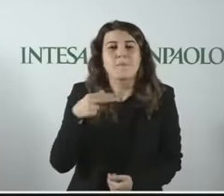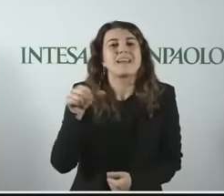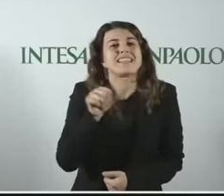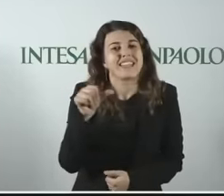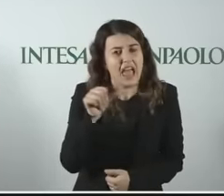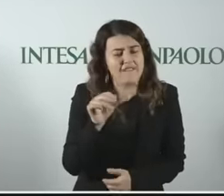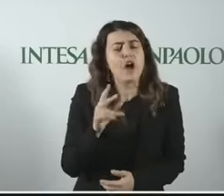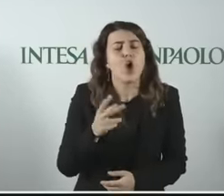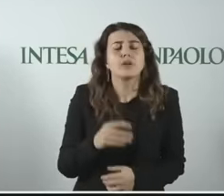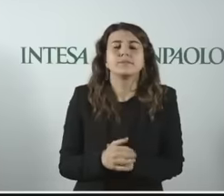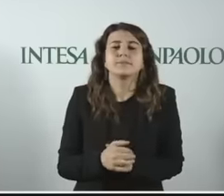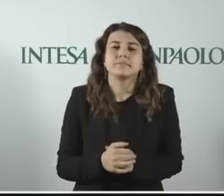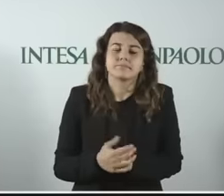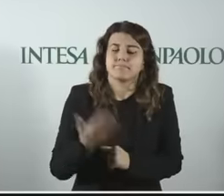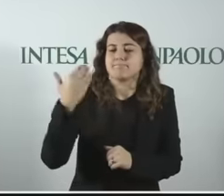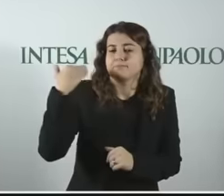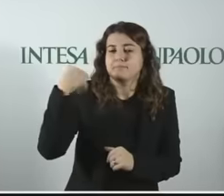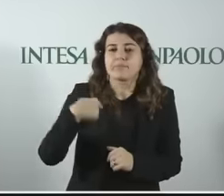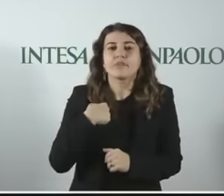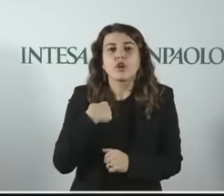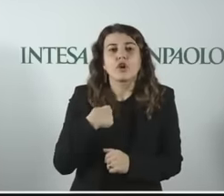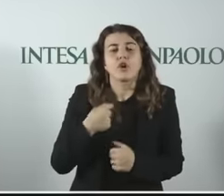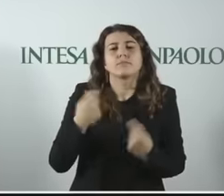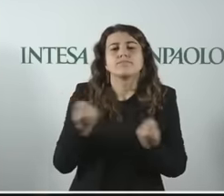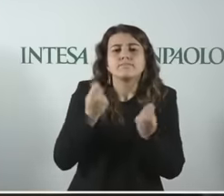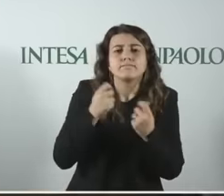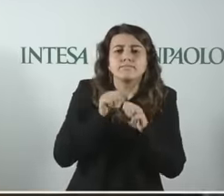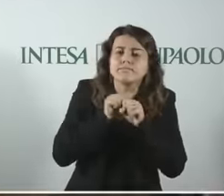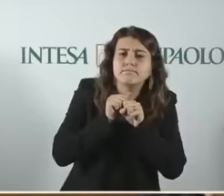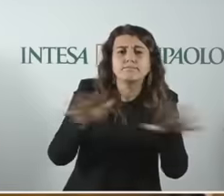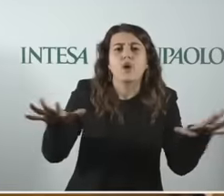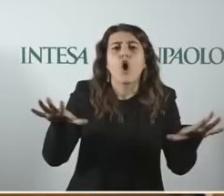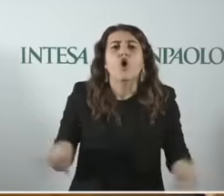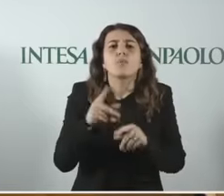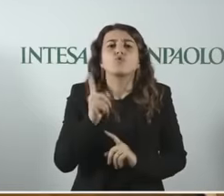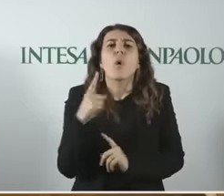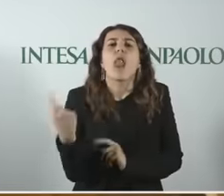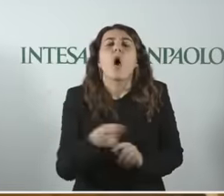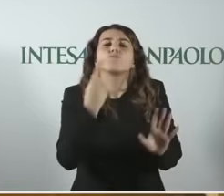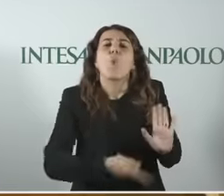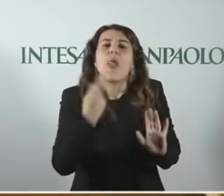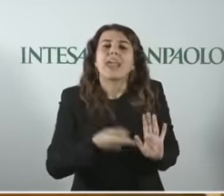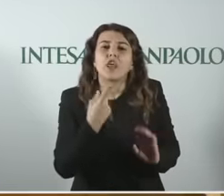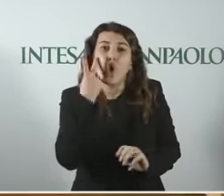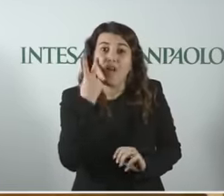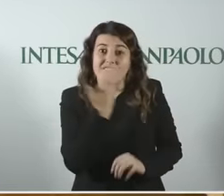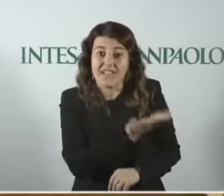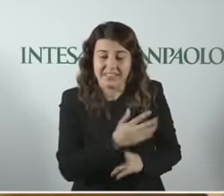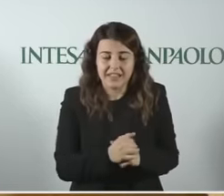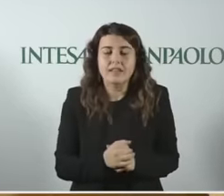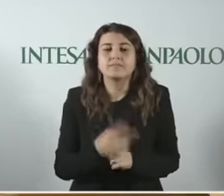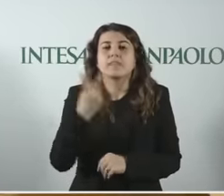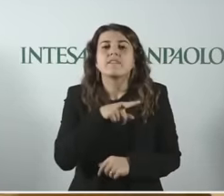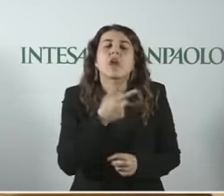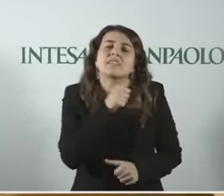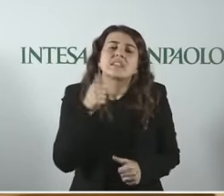anno fa grazie ai Social ho lanciato un crowdfunding per avviare il mulino che vedete qui alle mie spalle infatti mi occupo di agricoltura